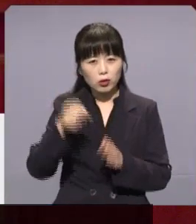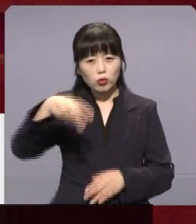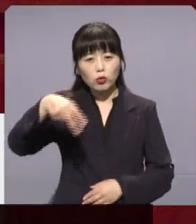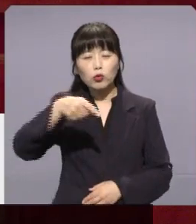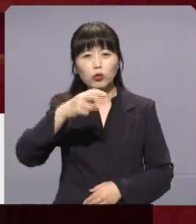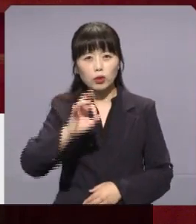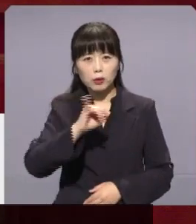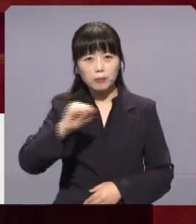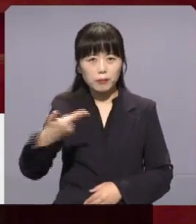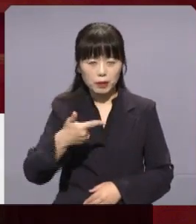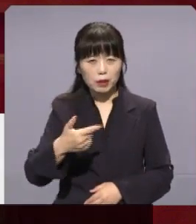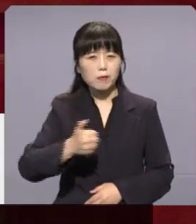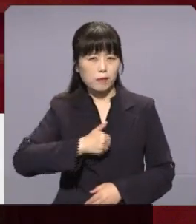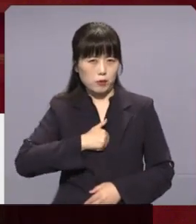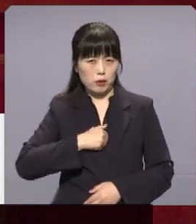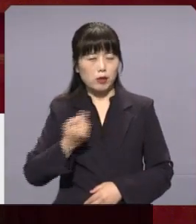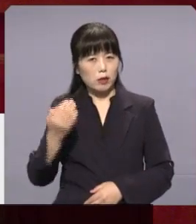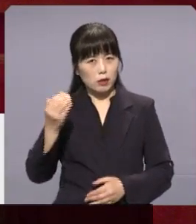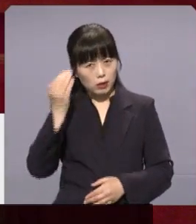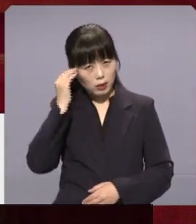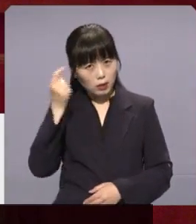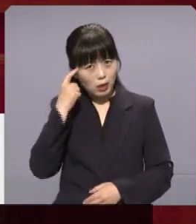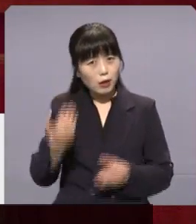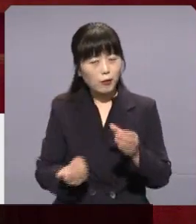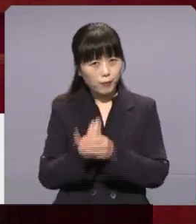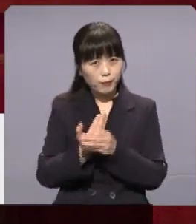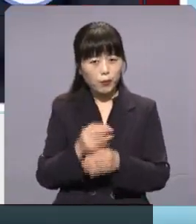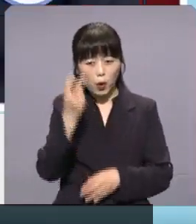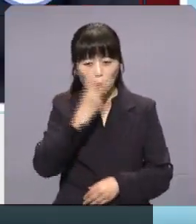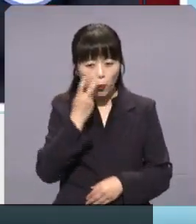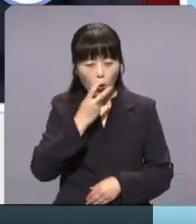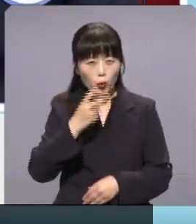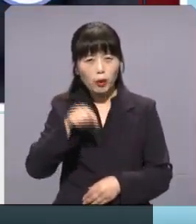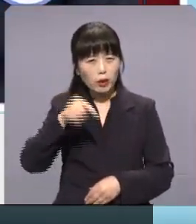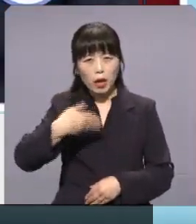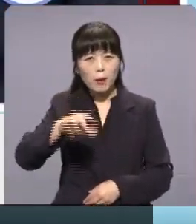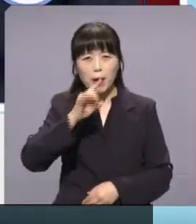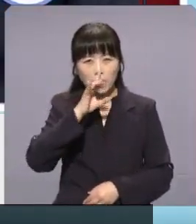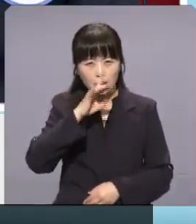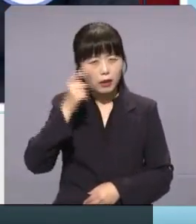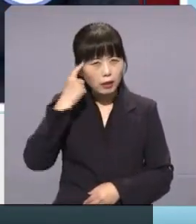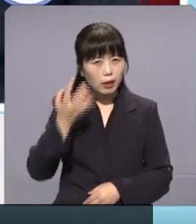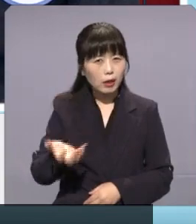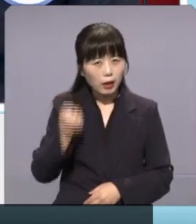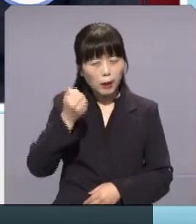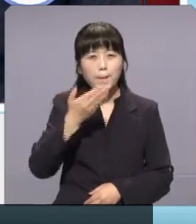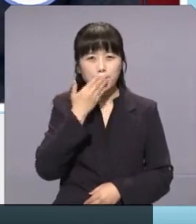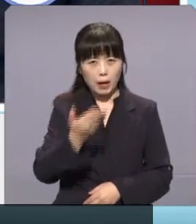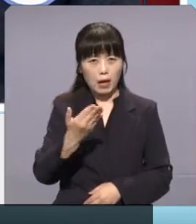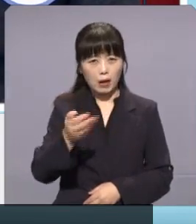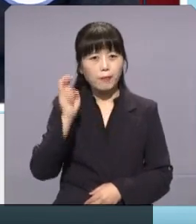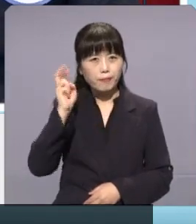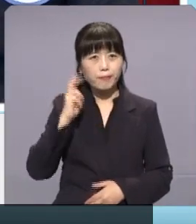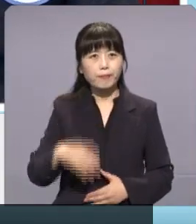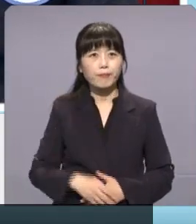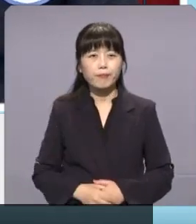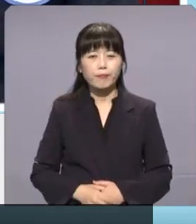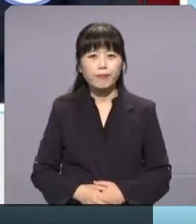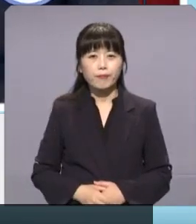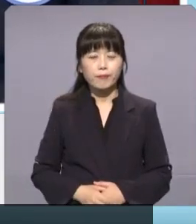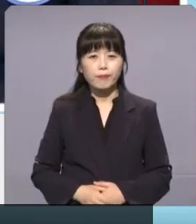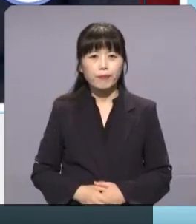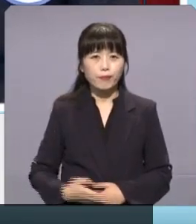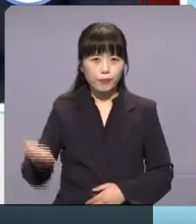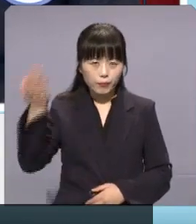나름의 소신이 생겼다고 봐요. 아, 어떤 소신이요? 그러니까 보수가 이렇게 가면 안 되겠다고 하는 네. 생각을 저는 하고 있으리라고 생각해요. 그러니까